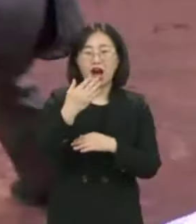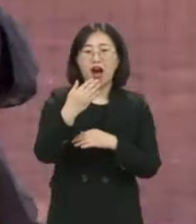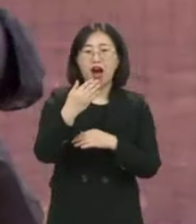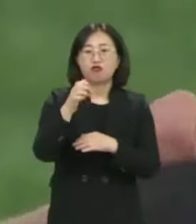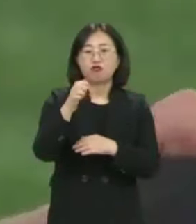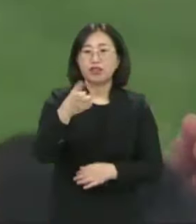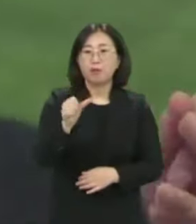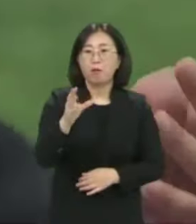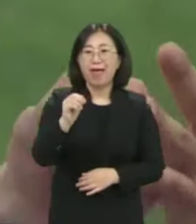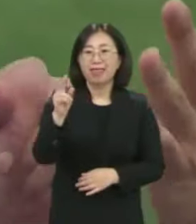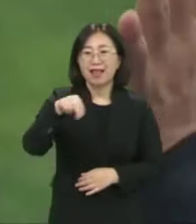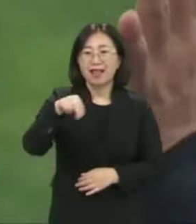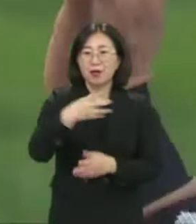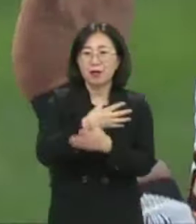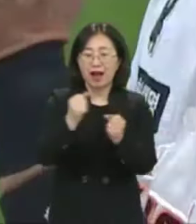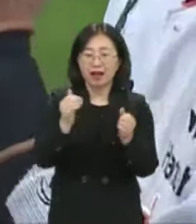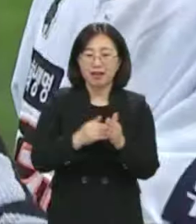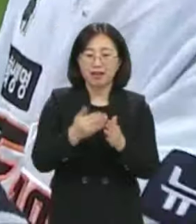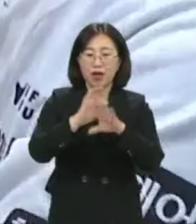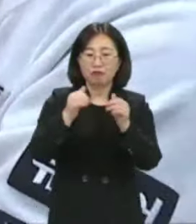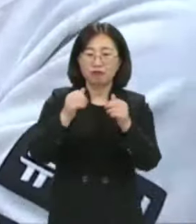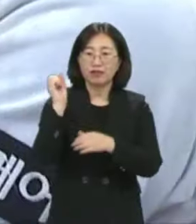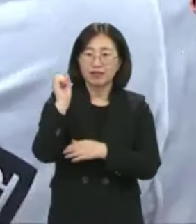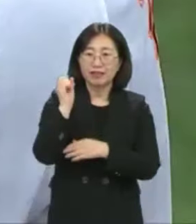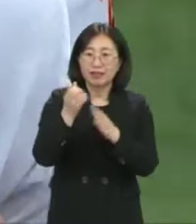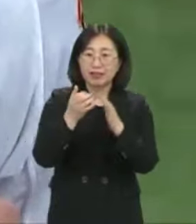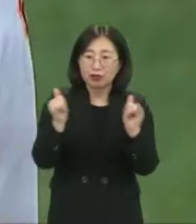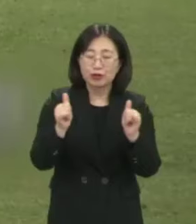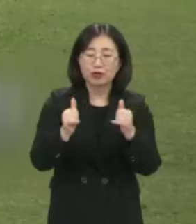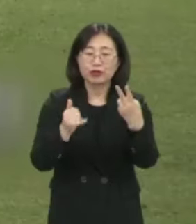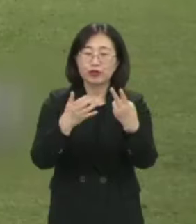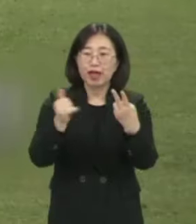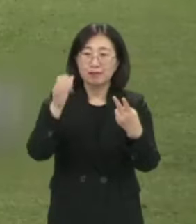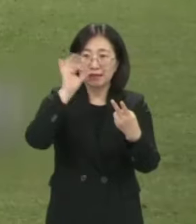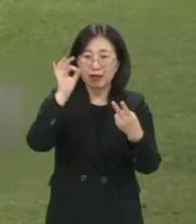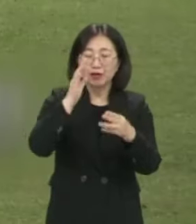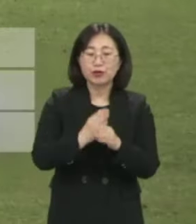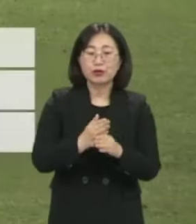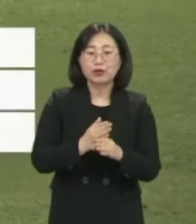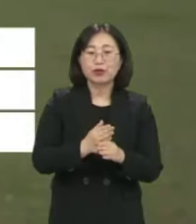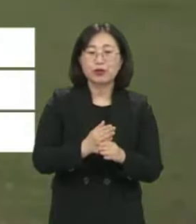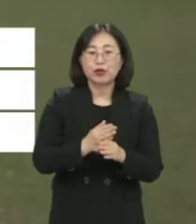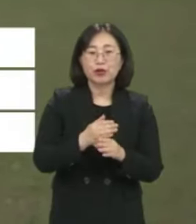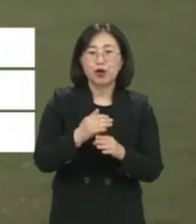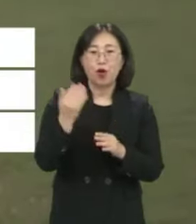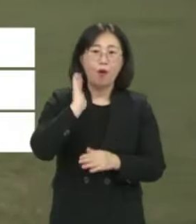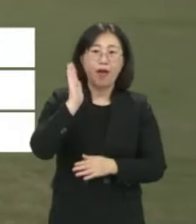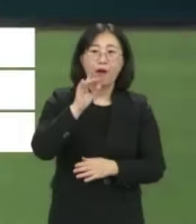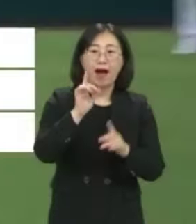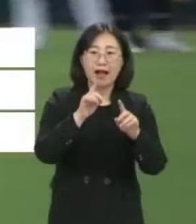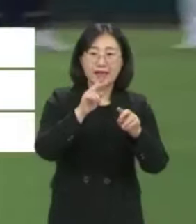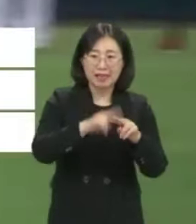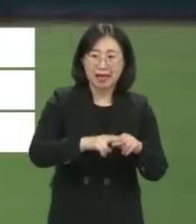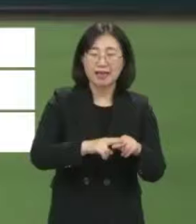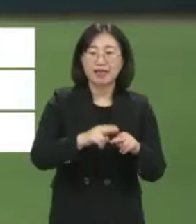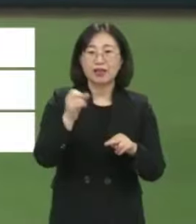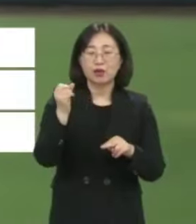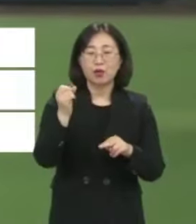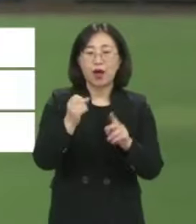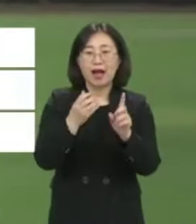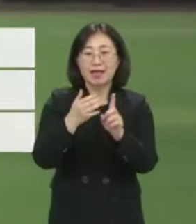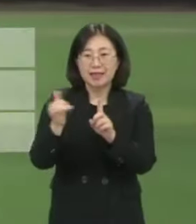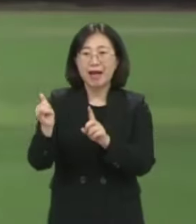한화는 남은 외국인 두 자리의 적임자를 물색하고 있습니다 장진혁이 빠져나간 외야 한 자리와 1선발급 외국인 투수